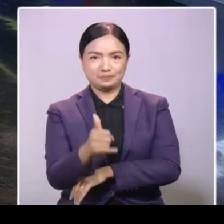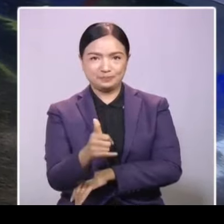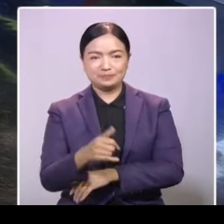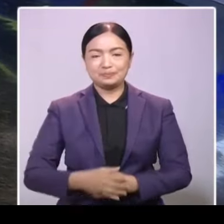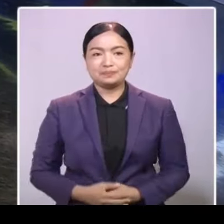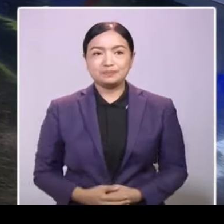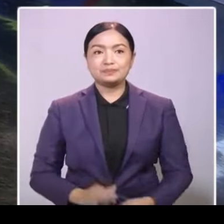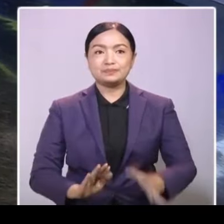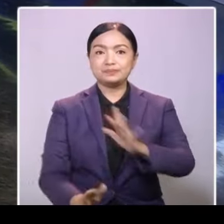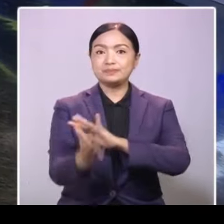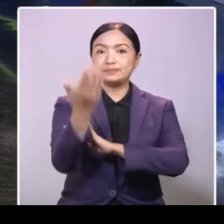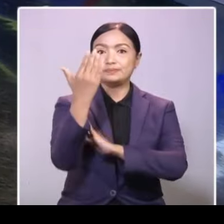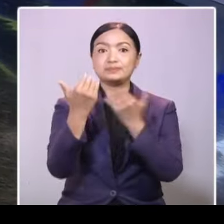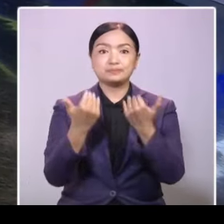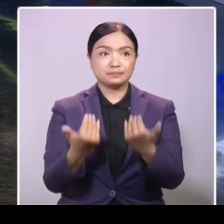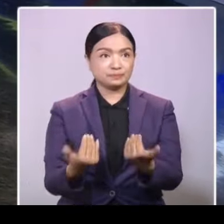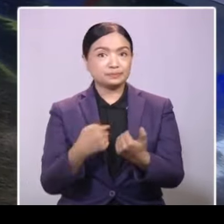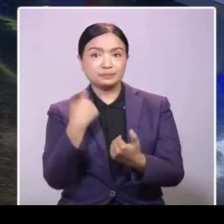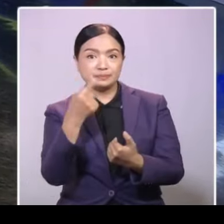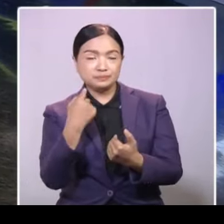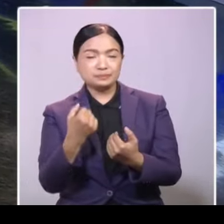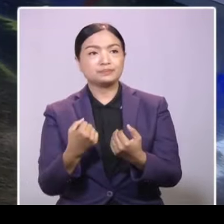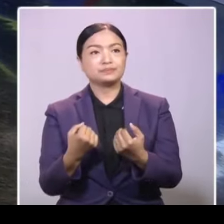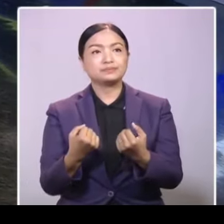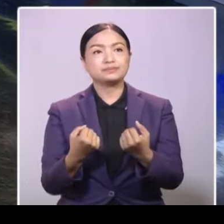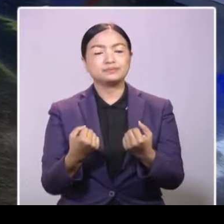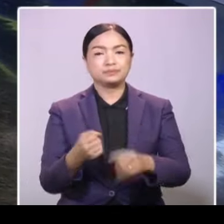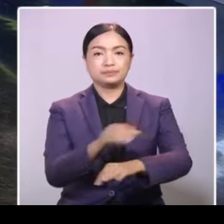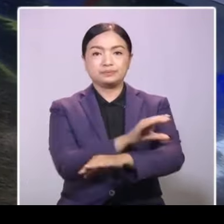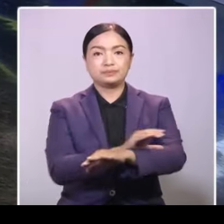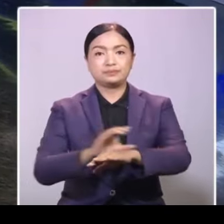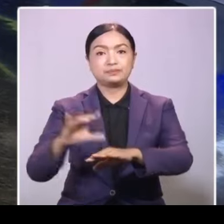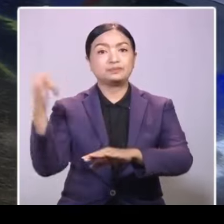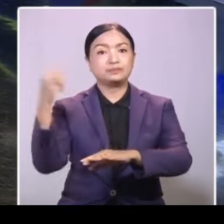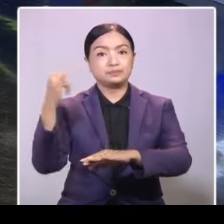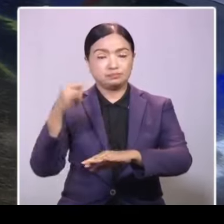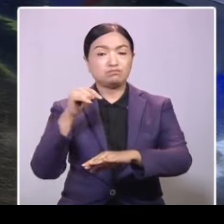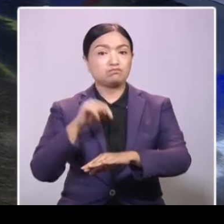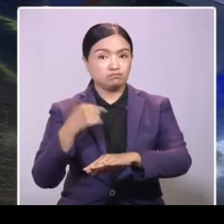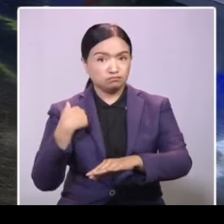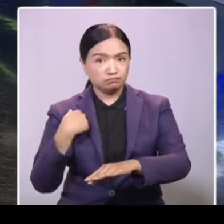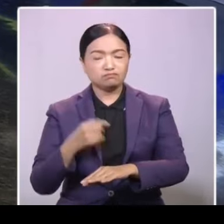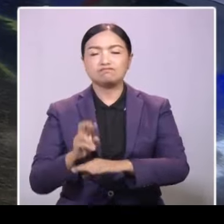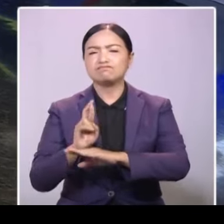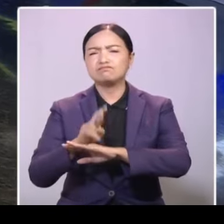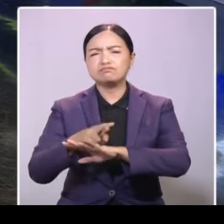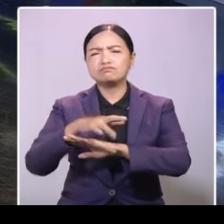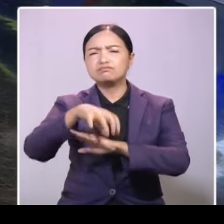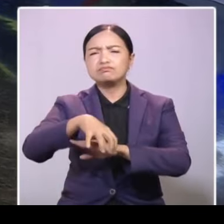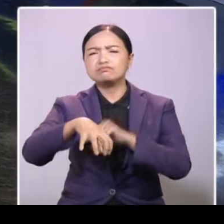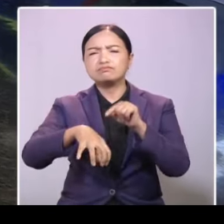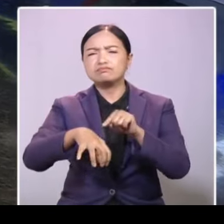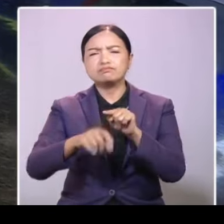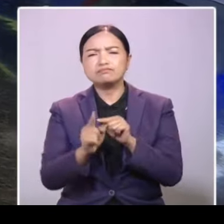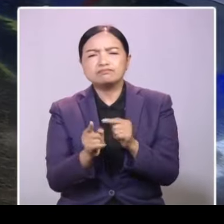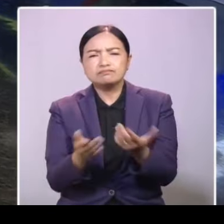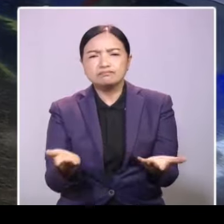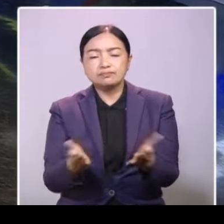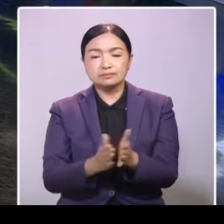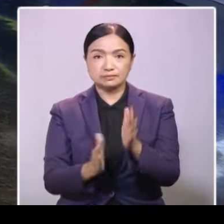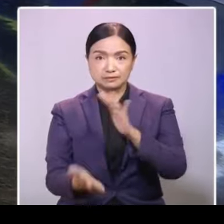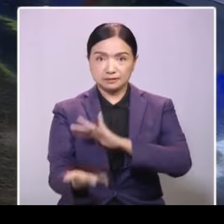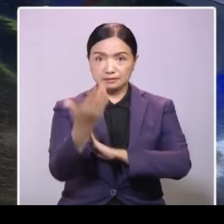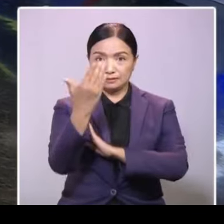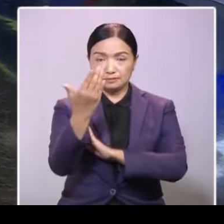คุณผู้ชมคะเช้าวันนี้ใครใช้บริการรถ AirPod Link กันบ้างสถานีรามคำแหงเป็นยังไงบ้างคะเพราะว่าเมื่อเช้าวัน